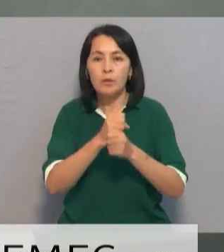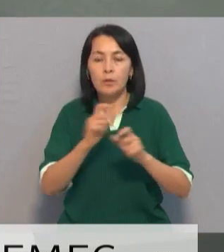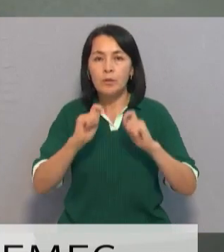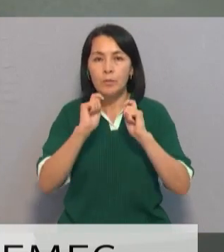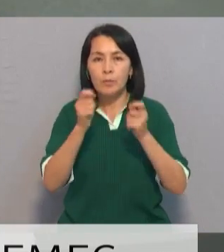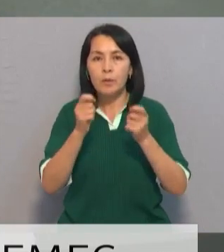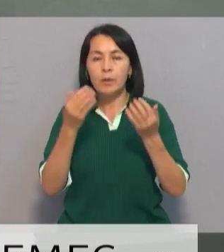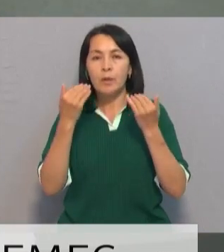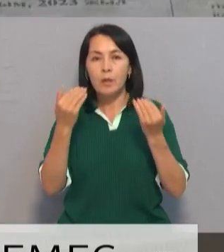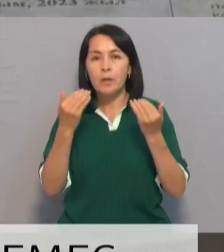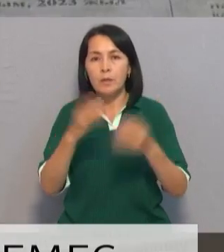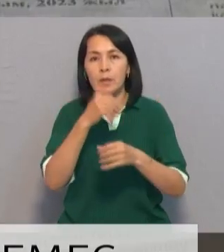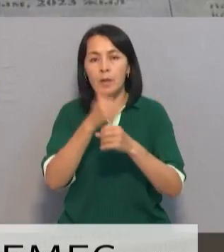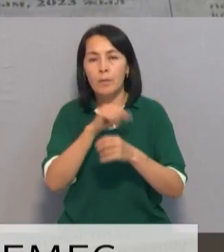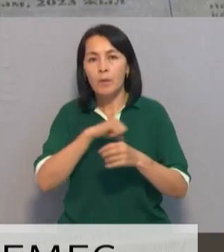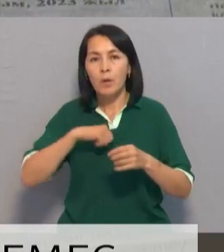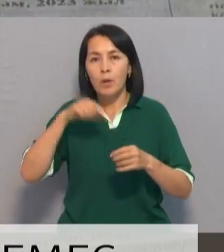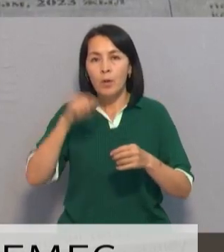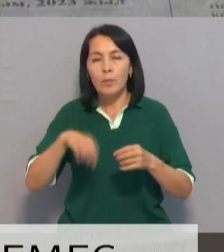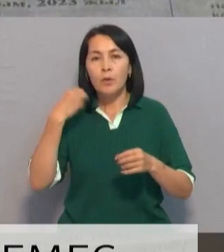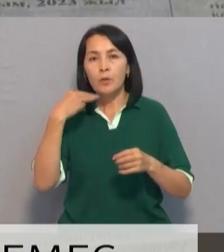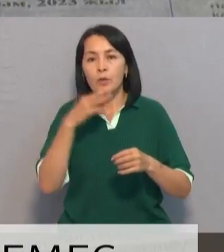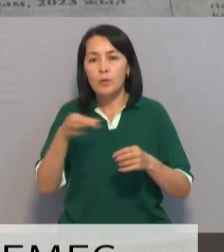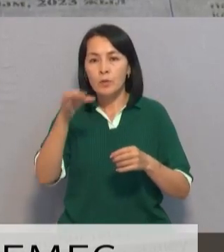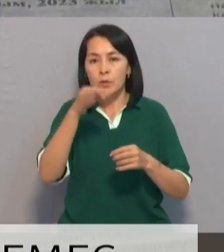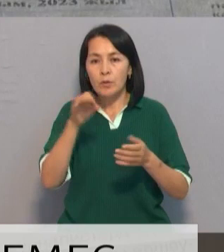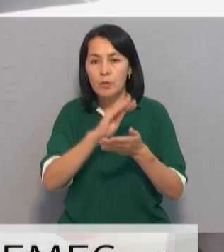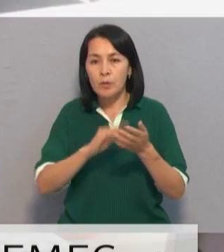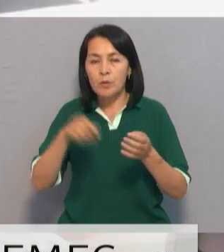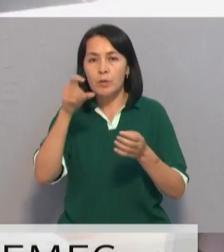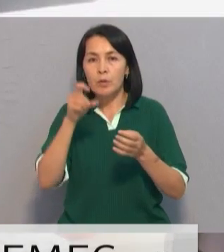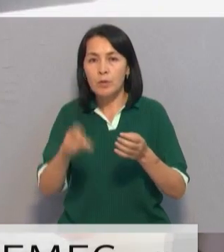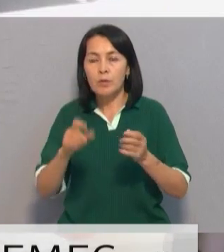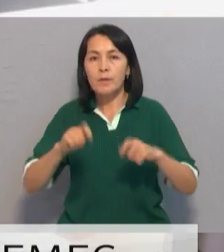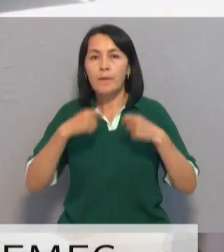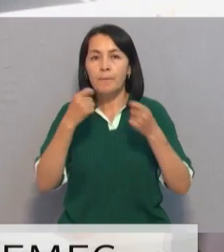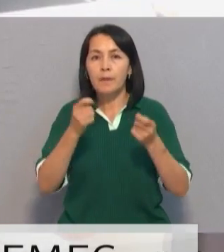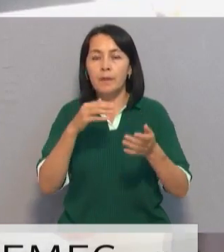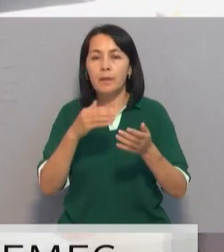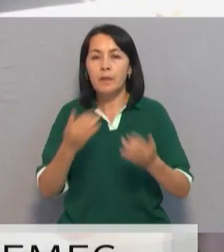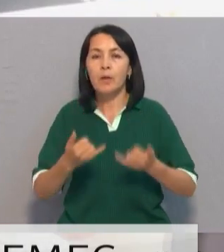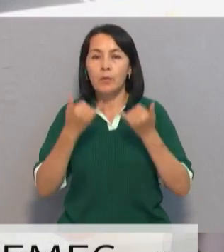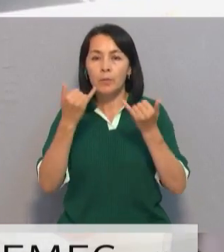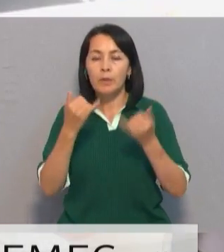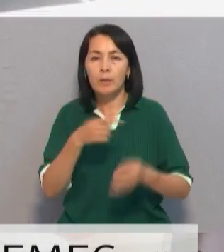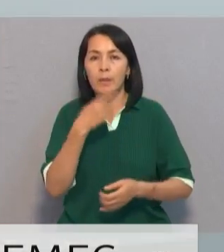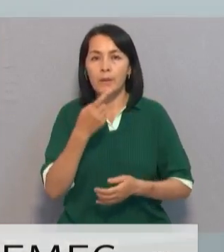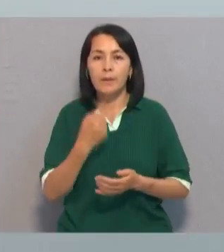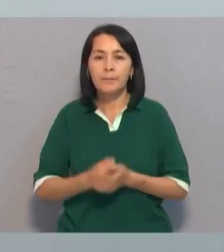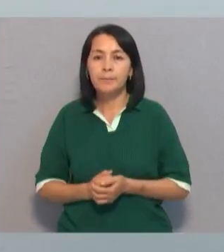белгілі журналист білікті басшының өзі бұл Түркістан облысының журналистика саласына берілген баға деп қабылдайтын жеткізді.